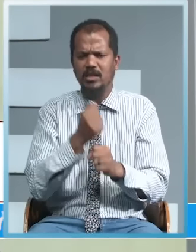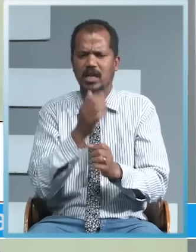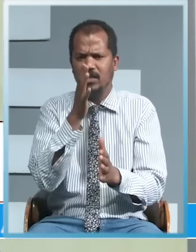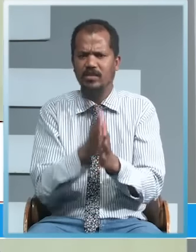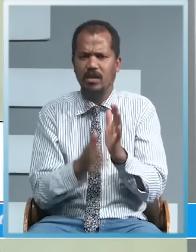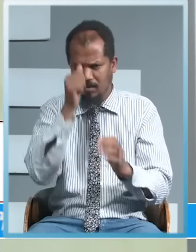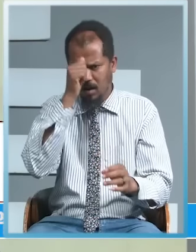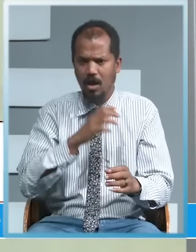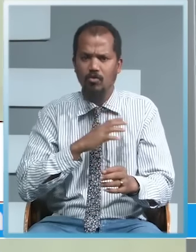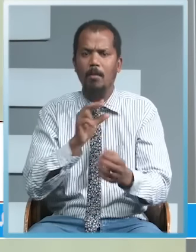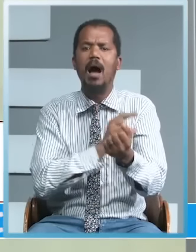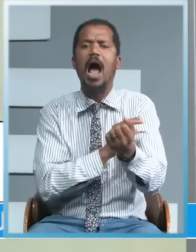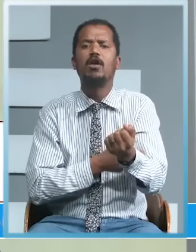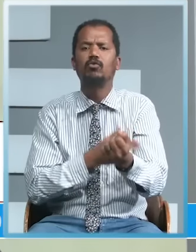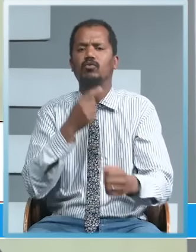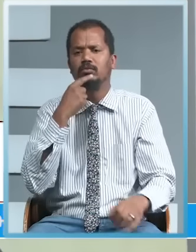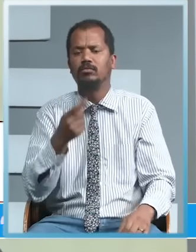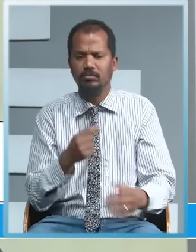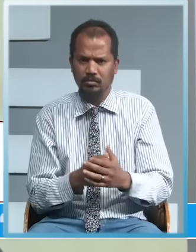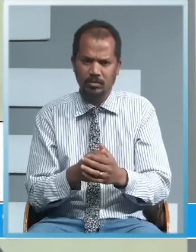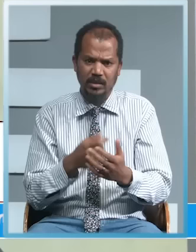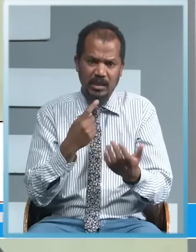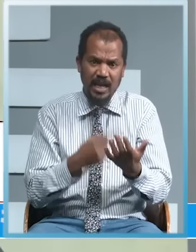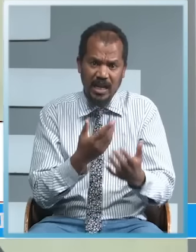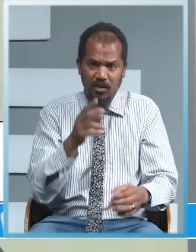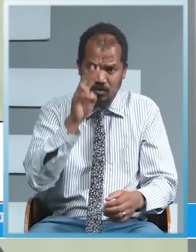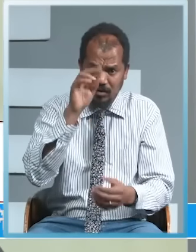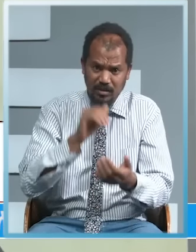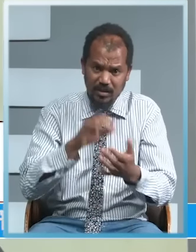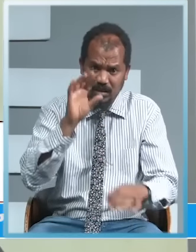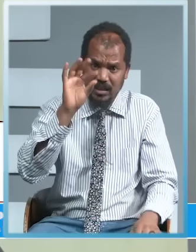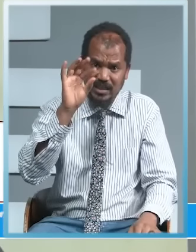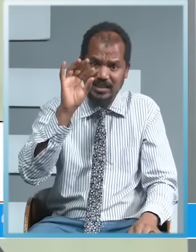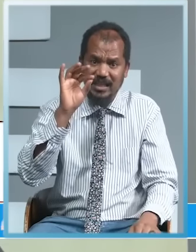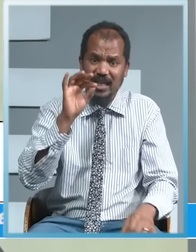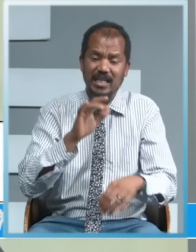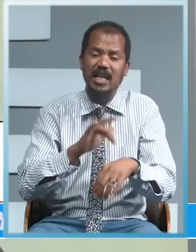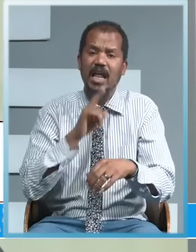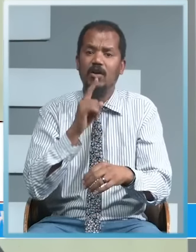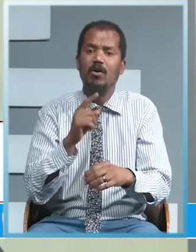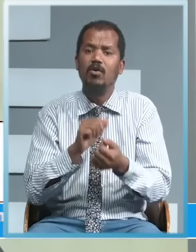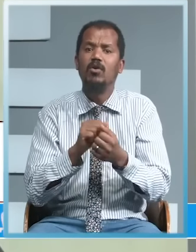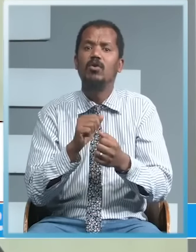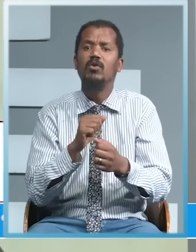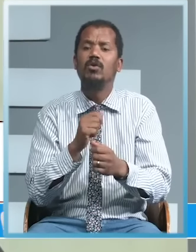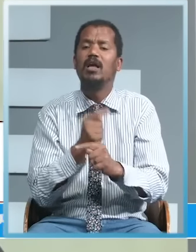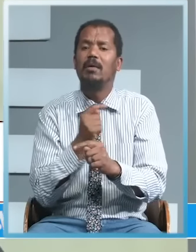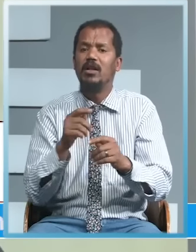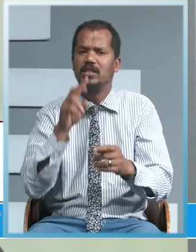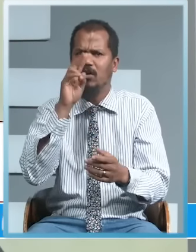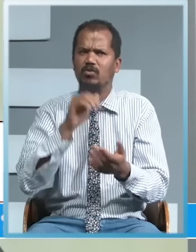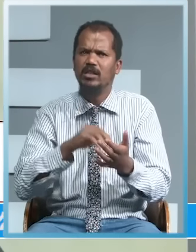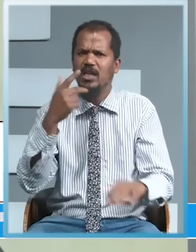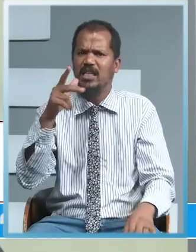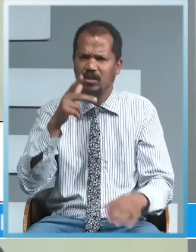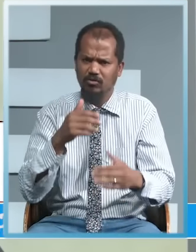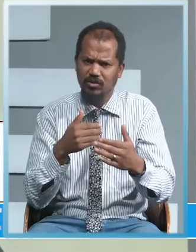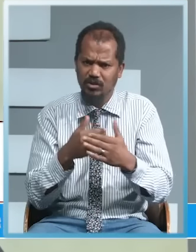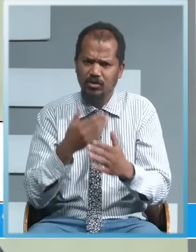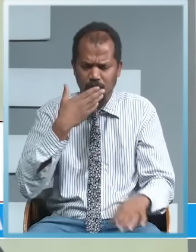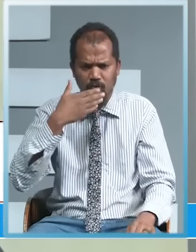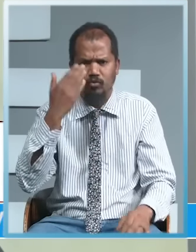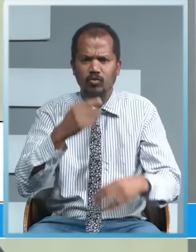አስፈጻሚ አቶ በኃይሉ ንጉሴ ያስረዳሉ። እንግዲህ ያ ነገር 2009 ላይ ነው ሪፎርሙ ተግባራዊ የተደረገው። እስከ 2013 ድረስ